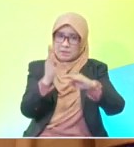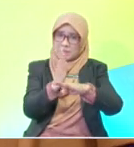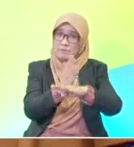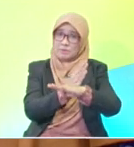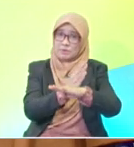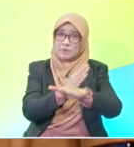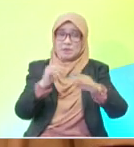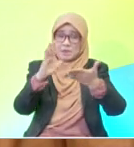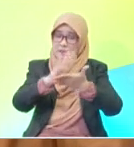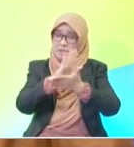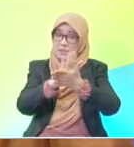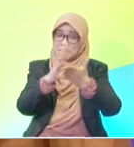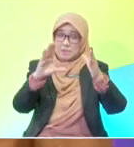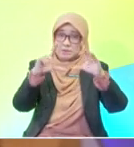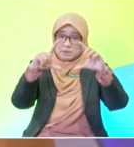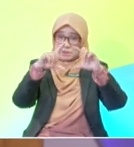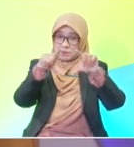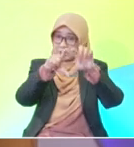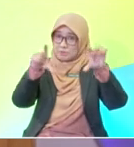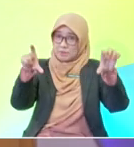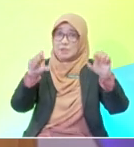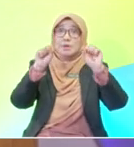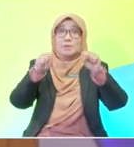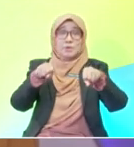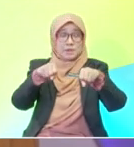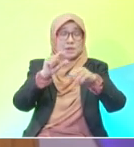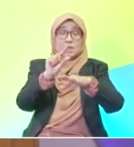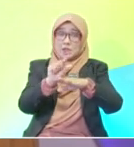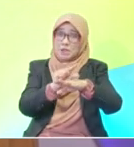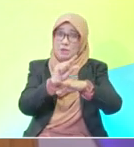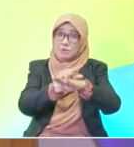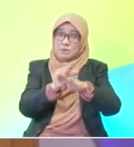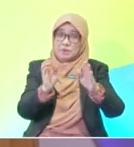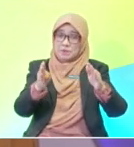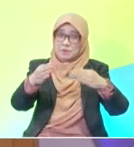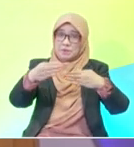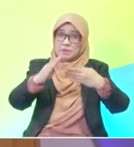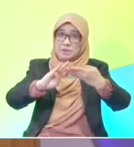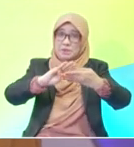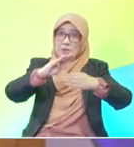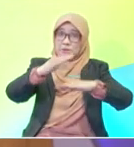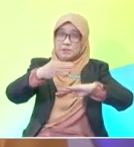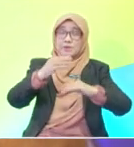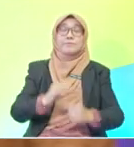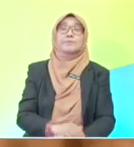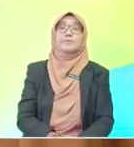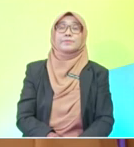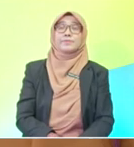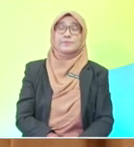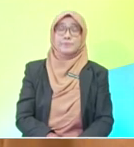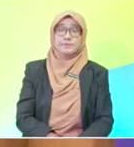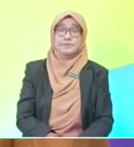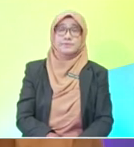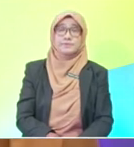bahan terbuang seperti kotaklah. Ataupun kotak. Okey. Okey, untuk